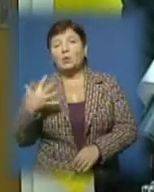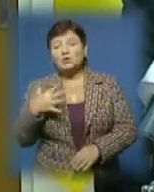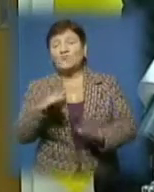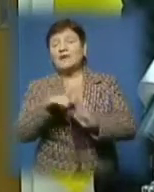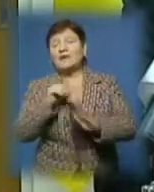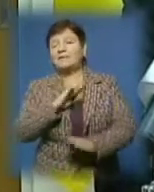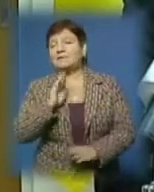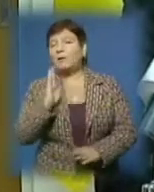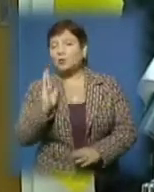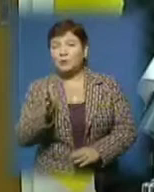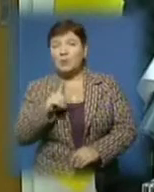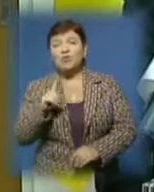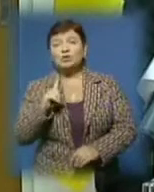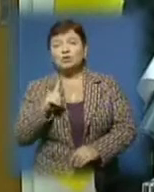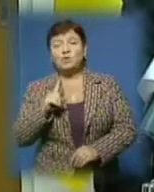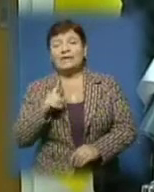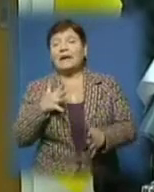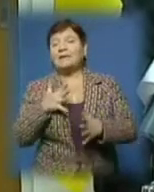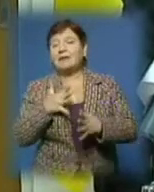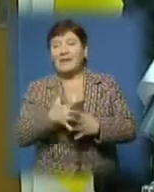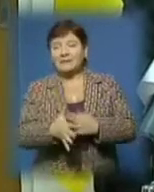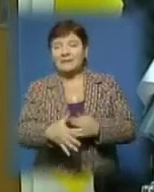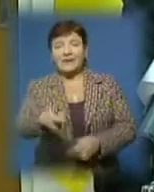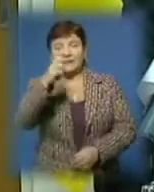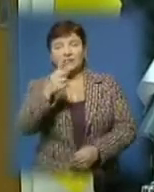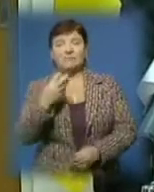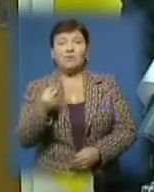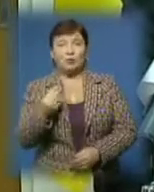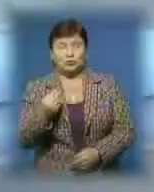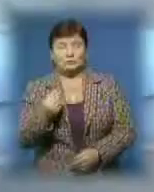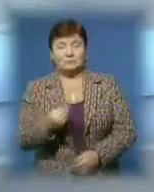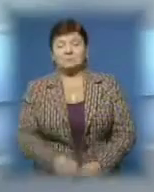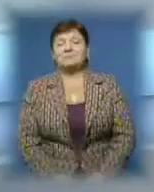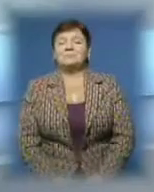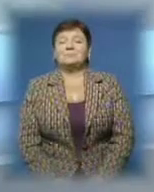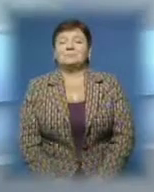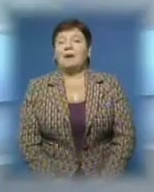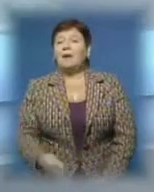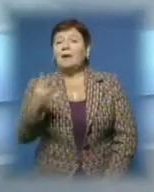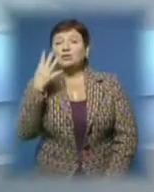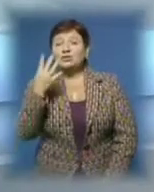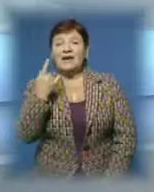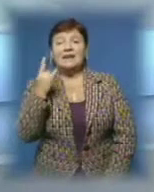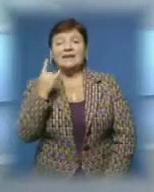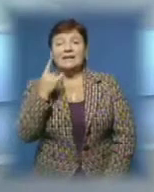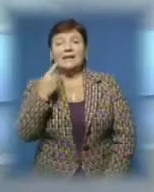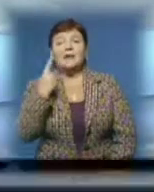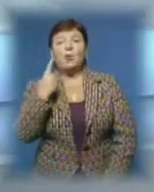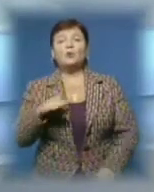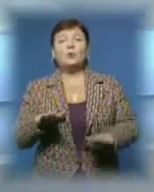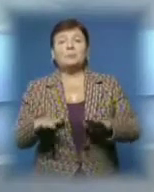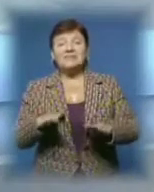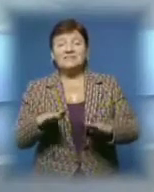будемо, щоб не тратити державні кошти зазря. 4 дитини на одне місце в